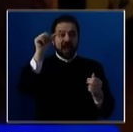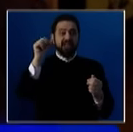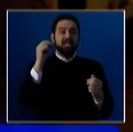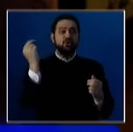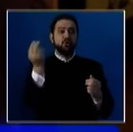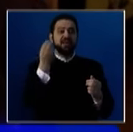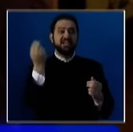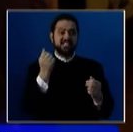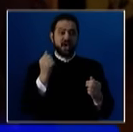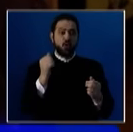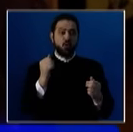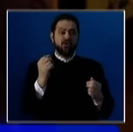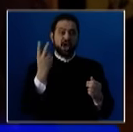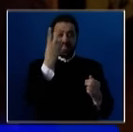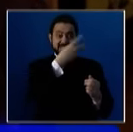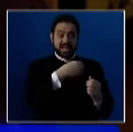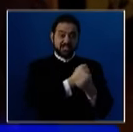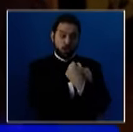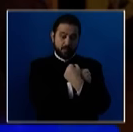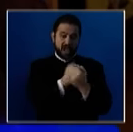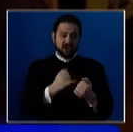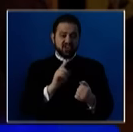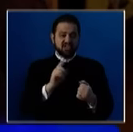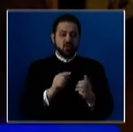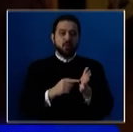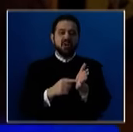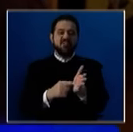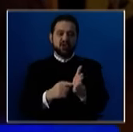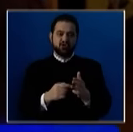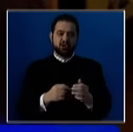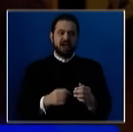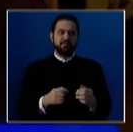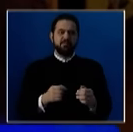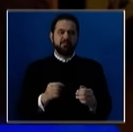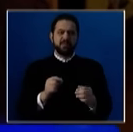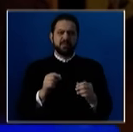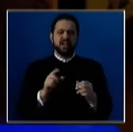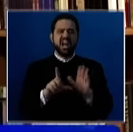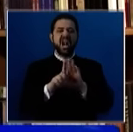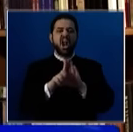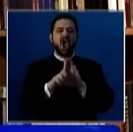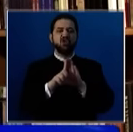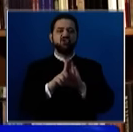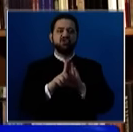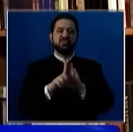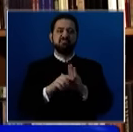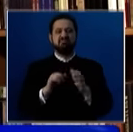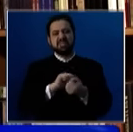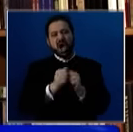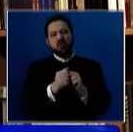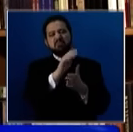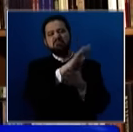Lui nu ține cont de chestiuni juridice, să spunem, nu ține cont de